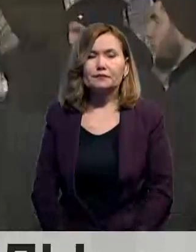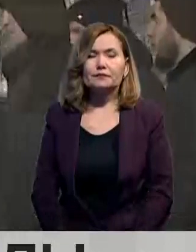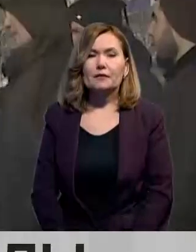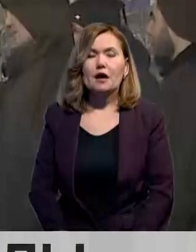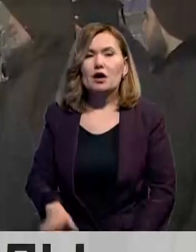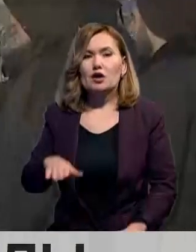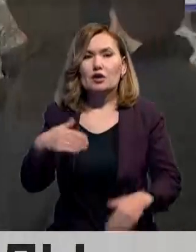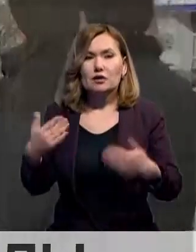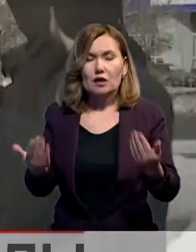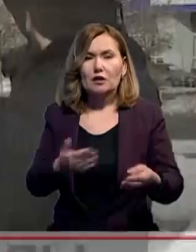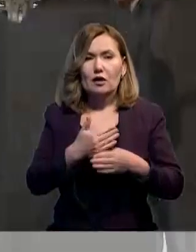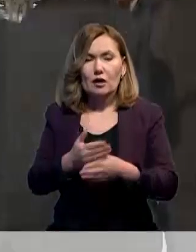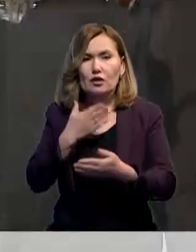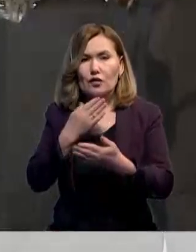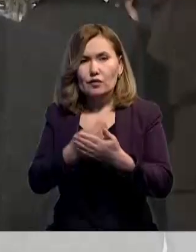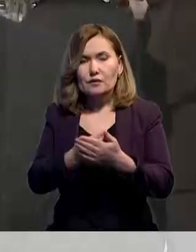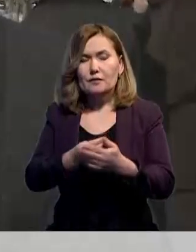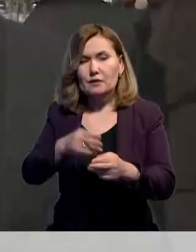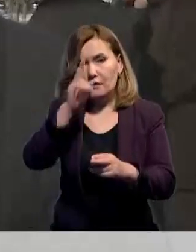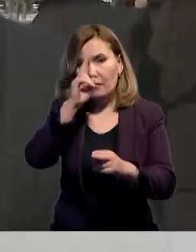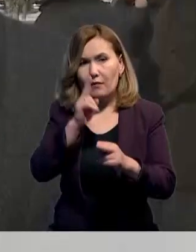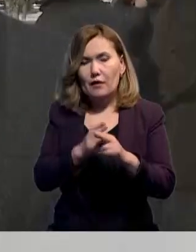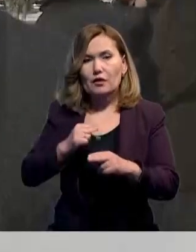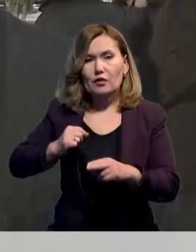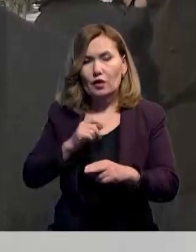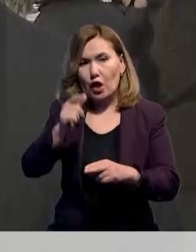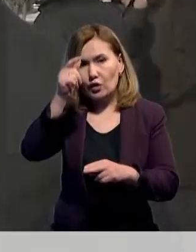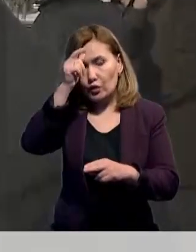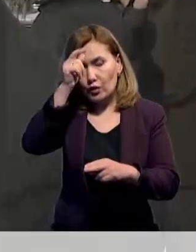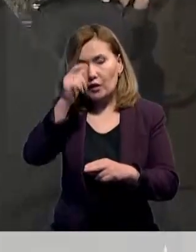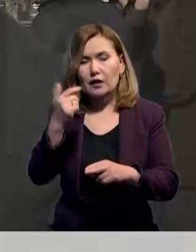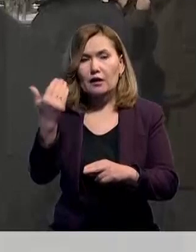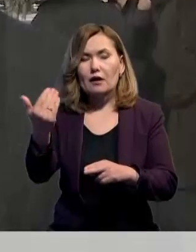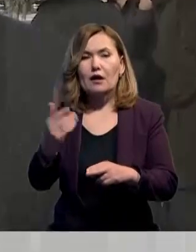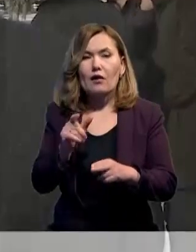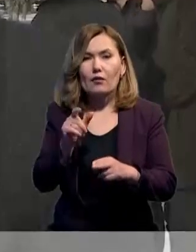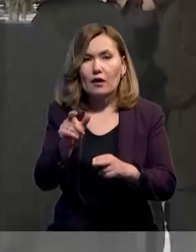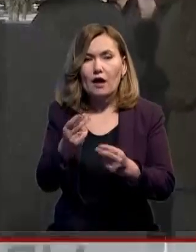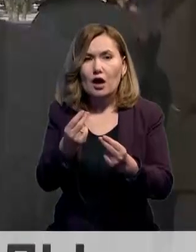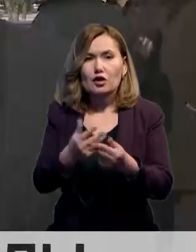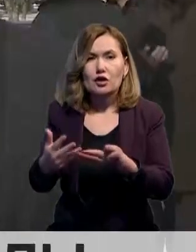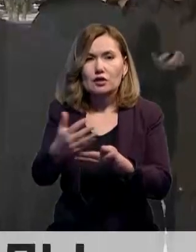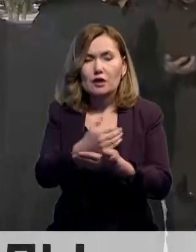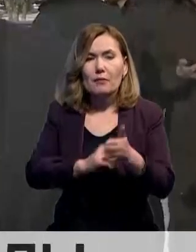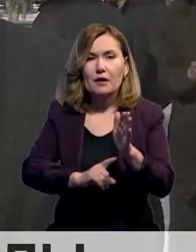Жан жақтан өзіміздің бауырларымыз карточкамыз арқылы салып жатыр. Соның аманатын әкеп табыстадық. Оның алдында да